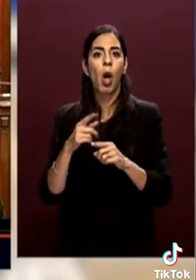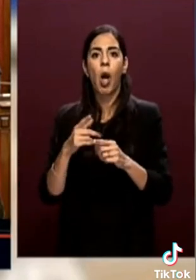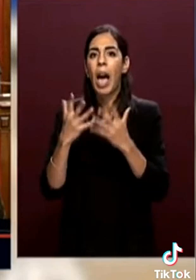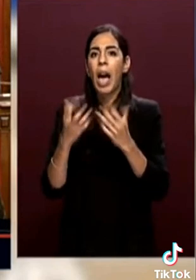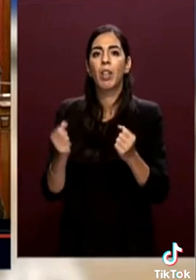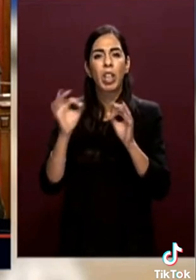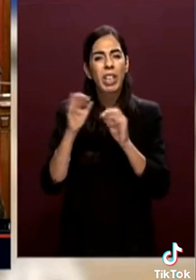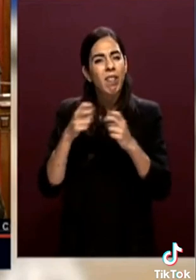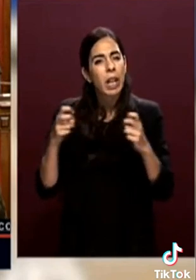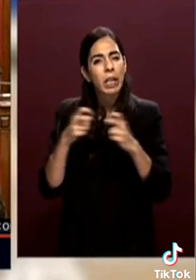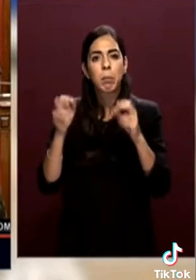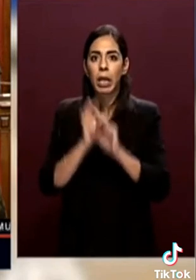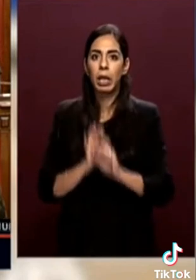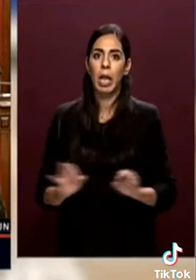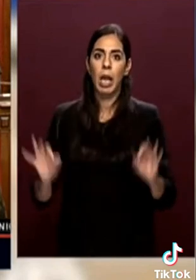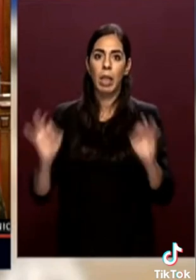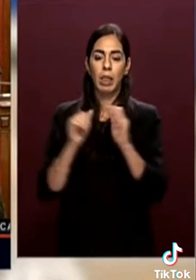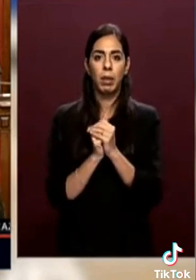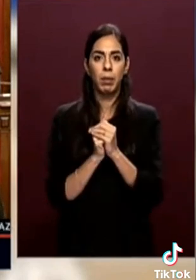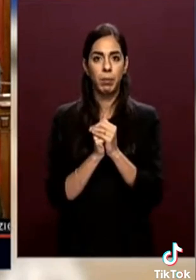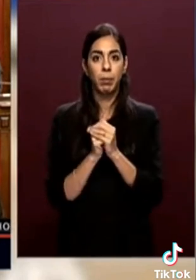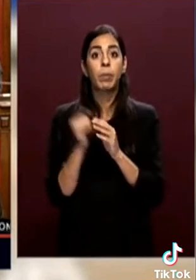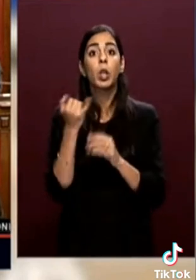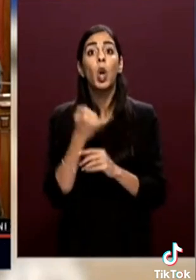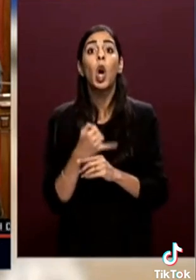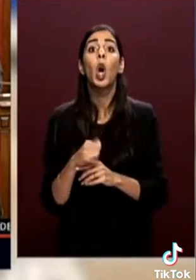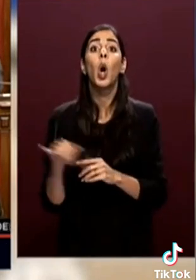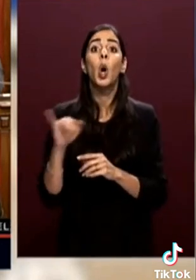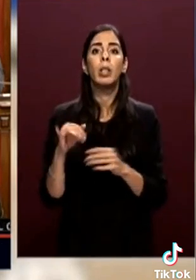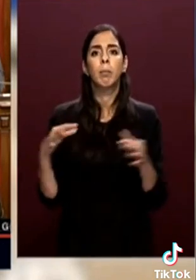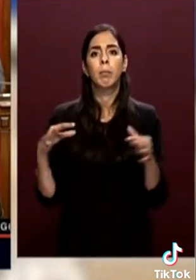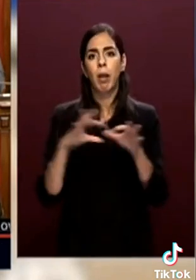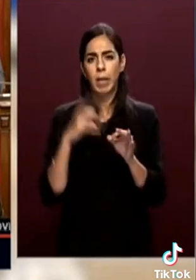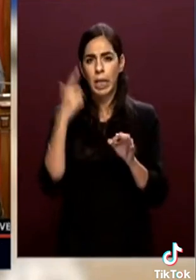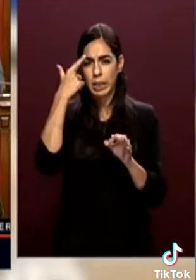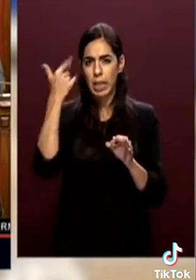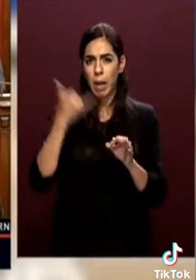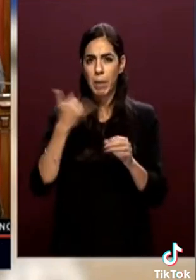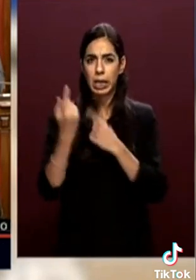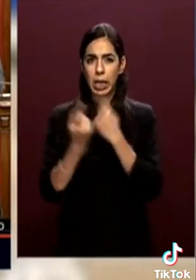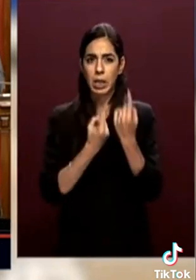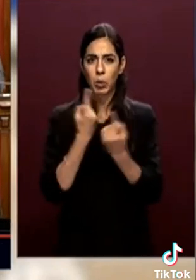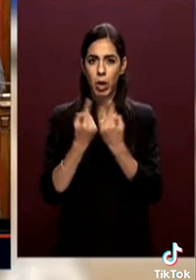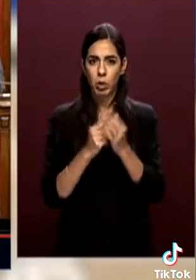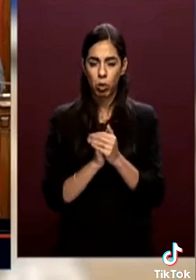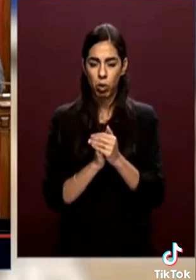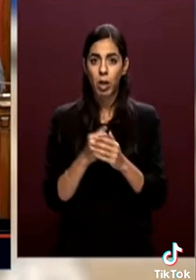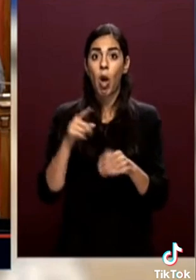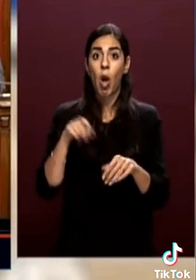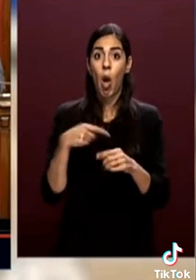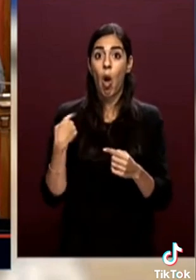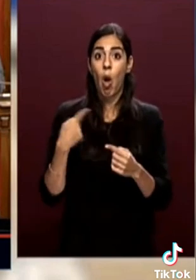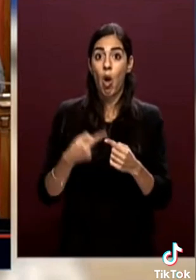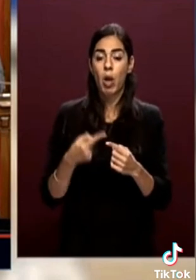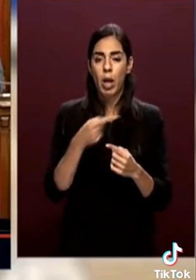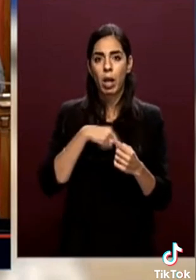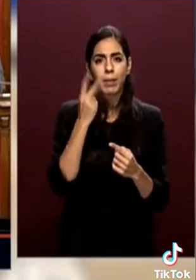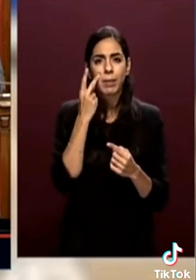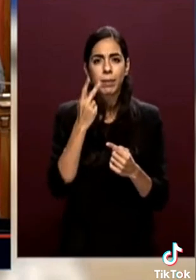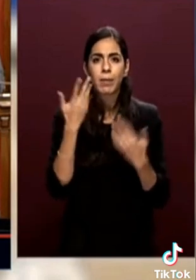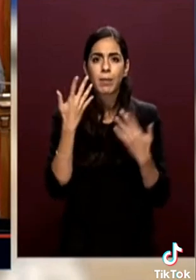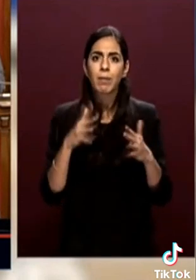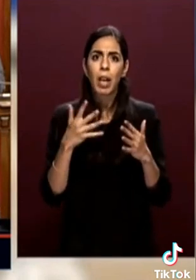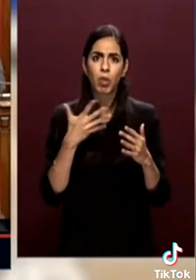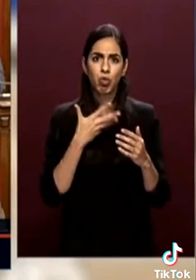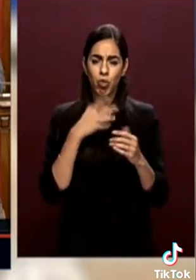intransigente. Un'ultima parola per i fatti della Sapienza. Oggi abbiamo, in queste ore abbiamo visto, ci sono delle immagini